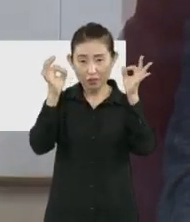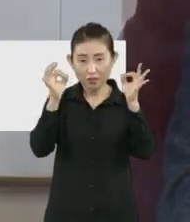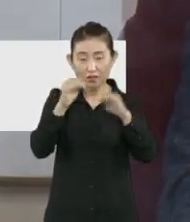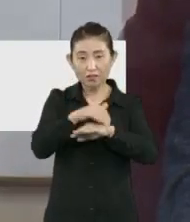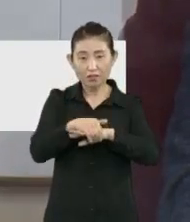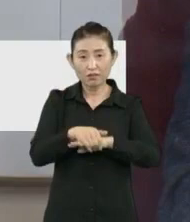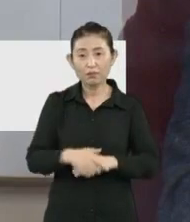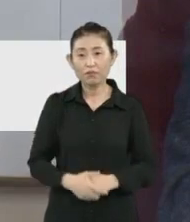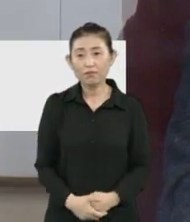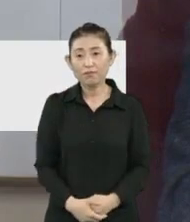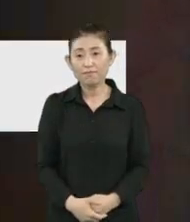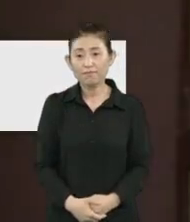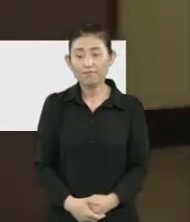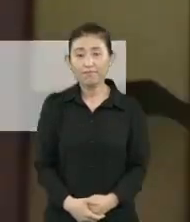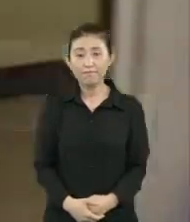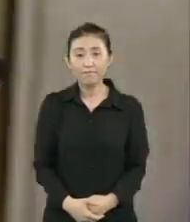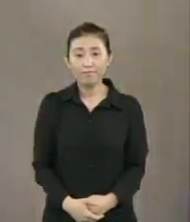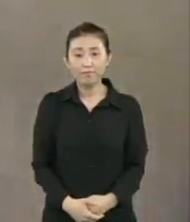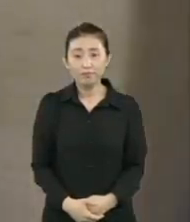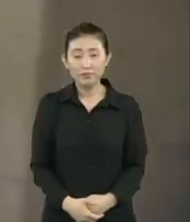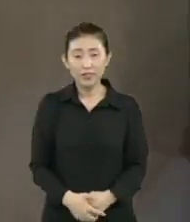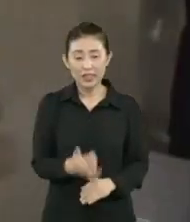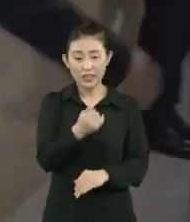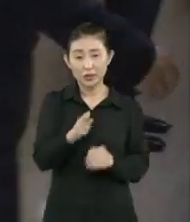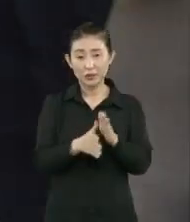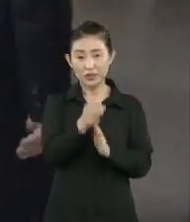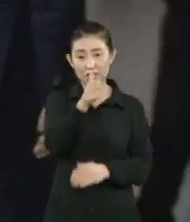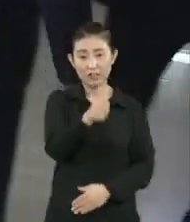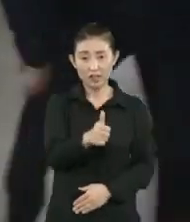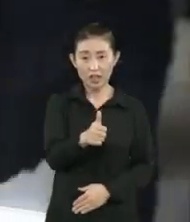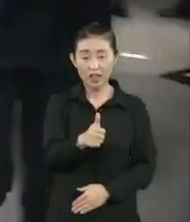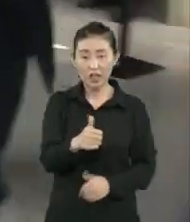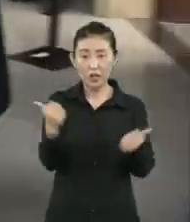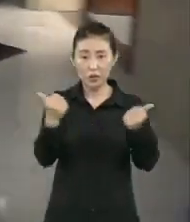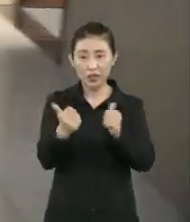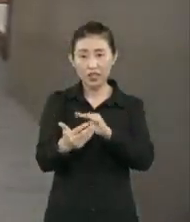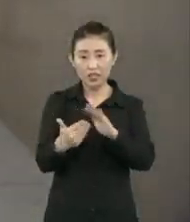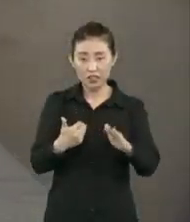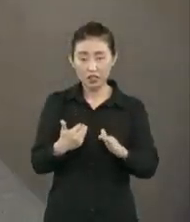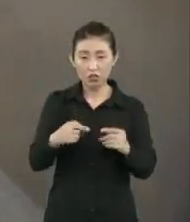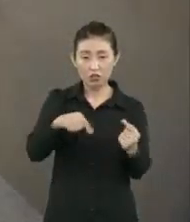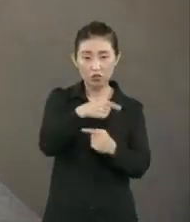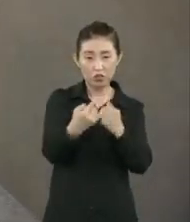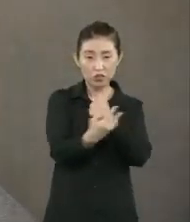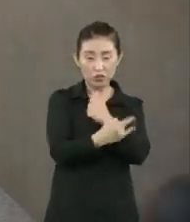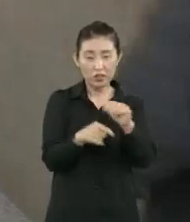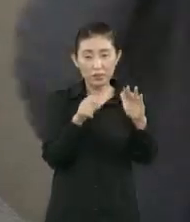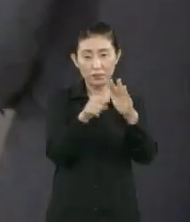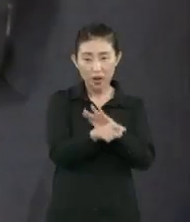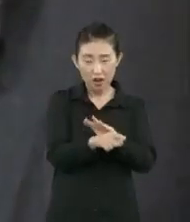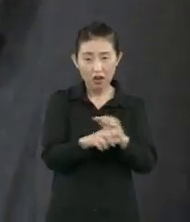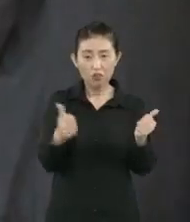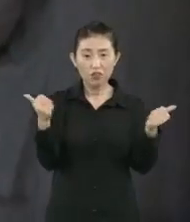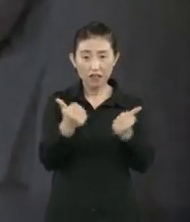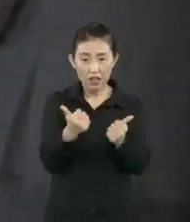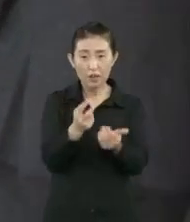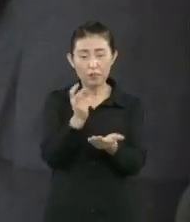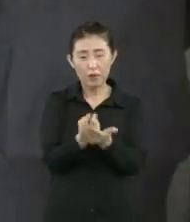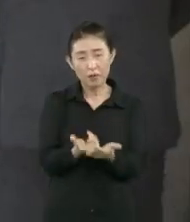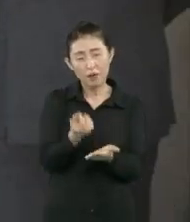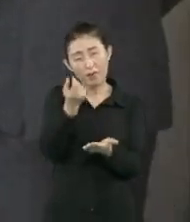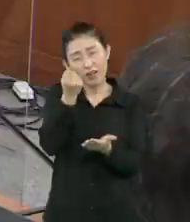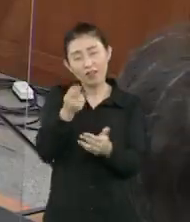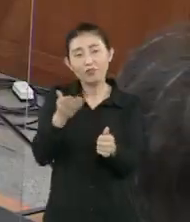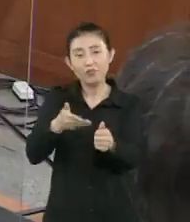써 나갈 것인가 입니다 이춘희 3종 시장은 회의에 앞서 국회 운영 연을 찾아 국회법 개정 처리를 거듭